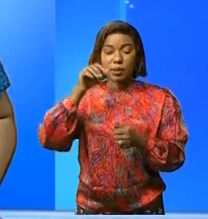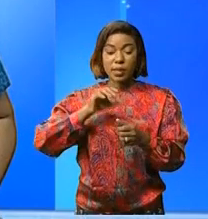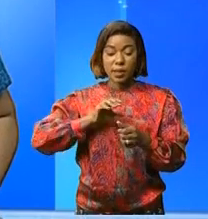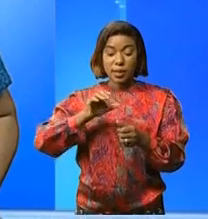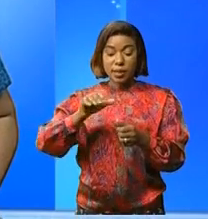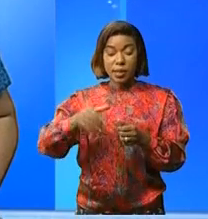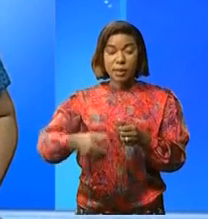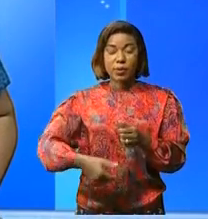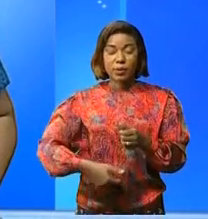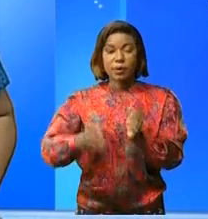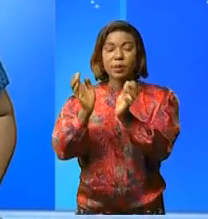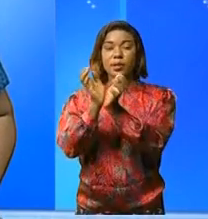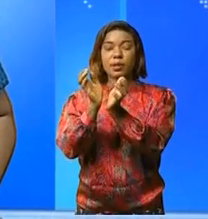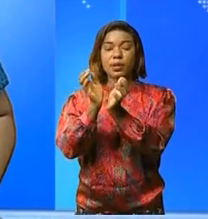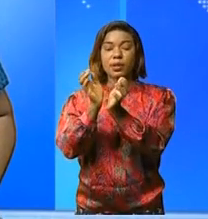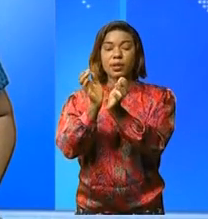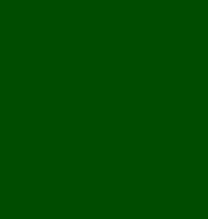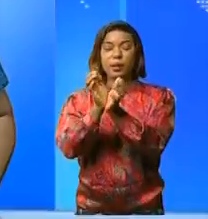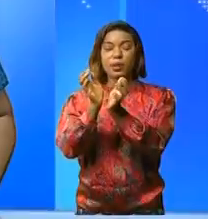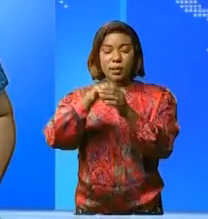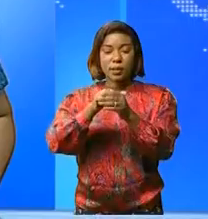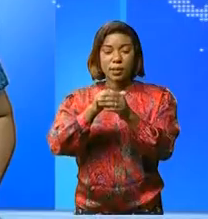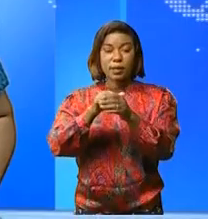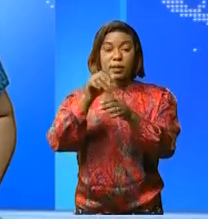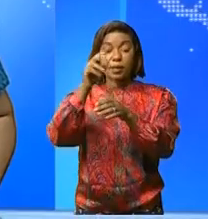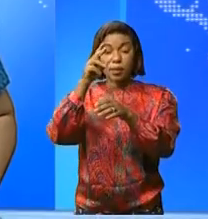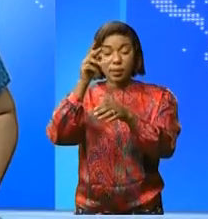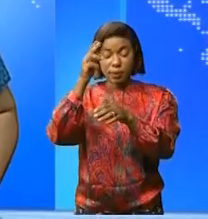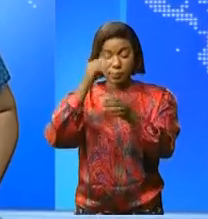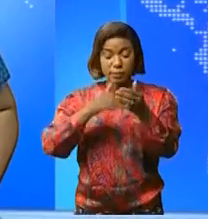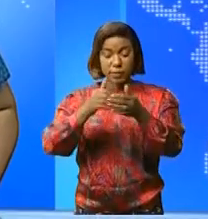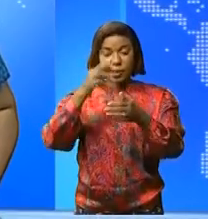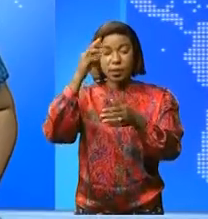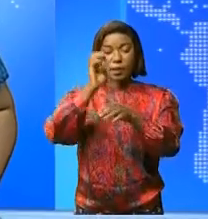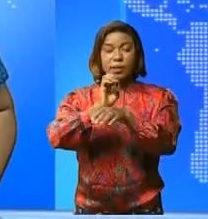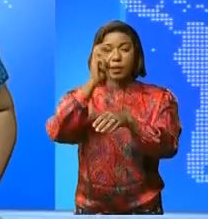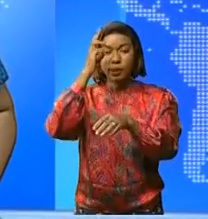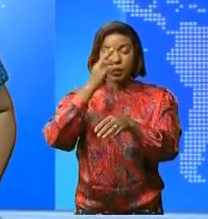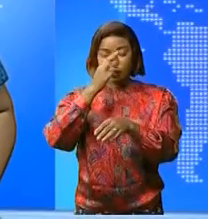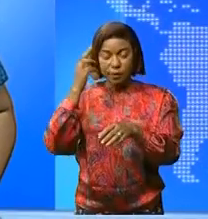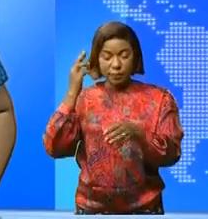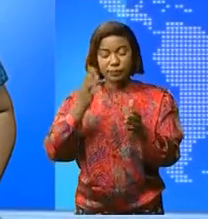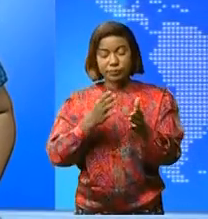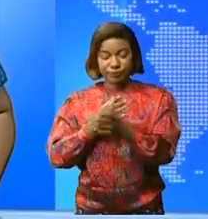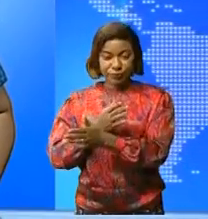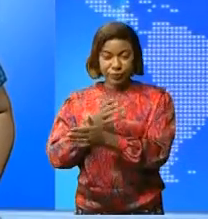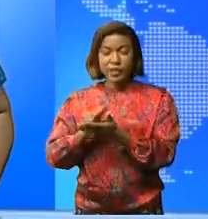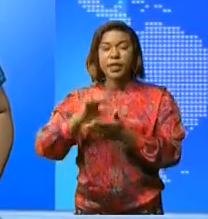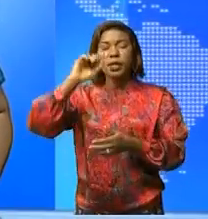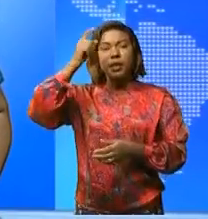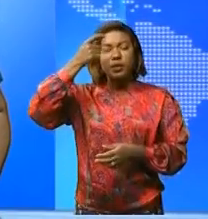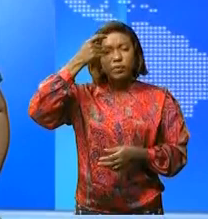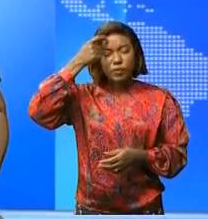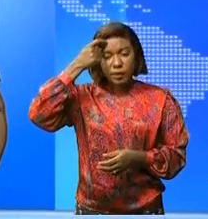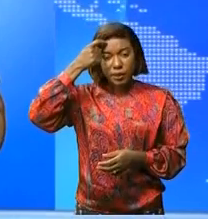loin de l'église Saint-Jean. Nous y reviendrons. Rendons-nous au Sankourou. Le gouverneur est